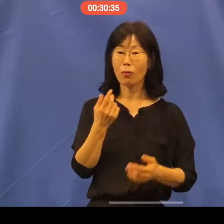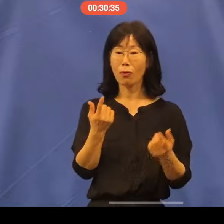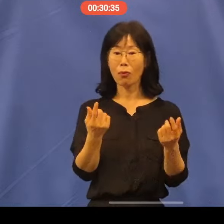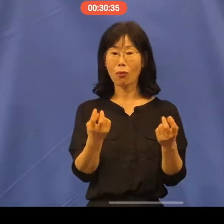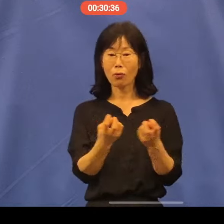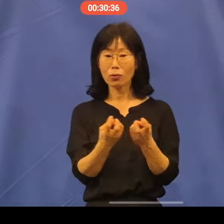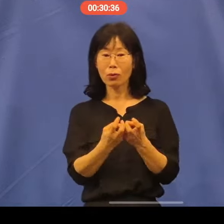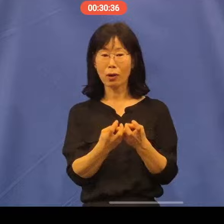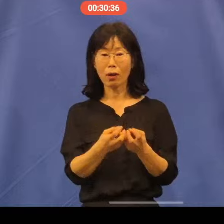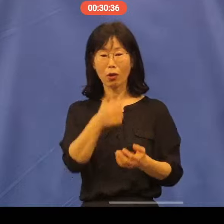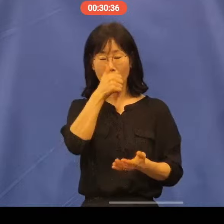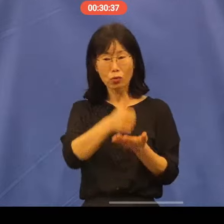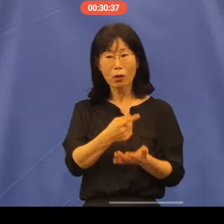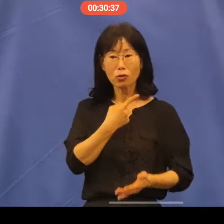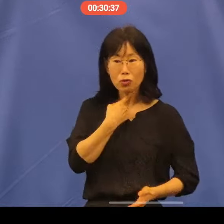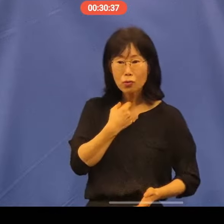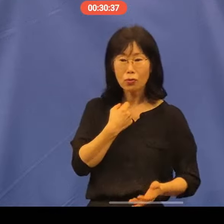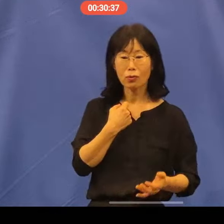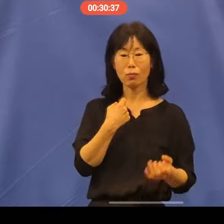걸 인식도 못 해요.